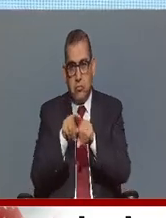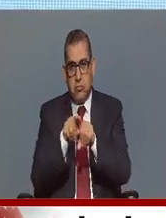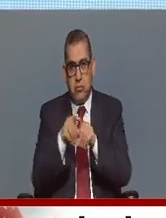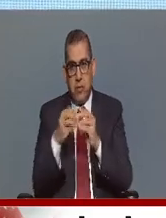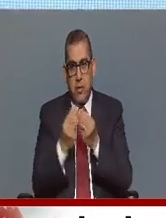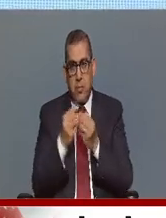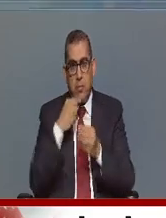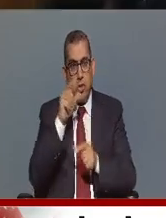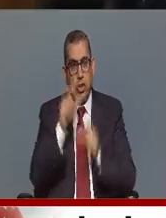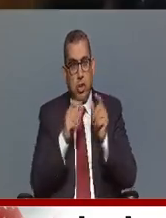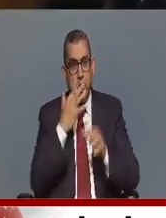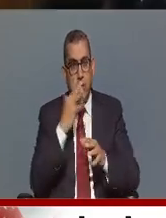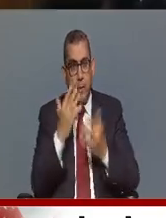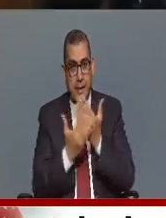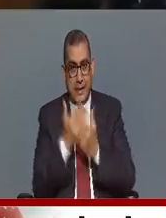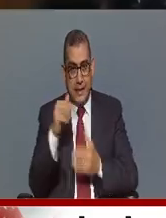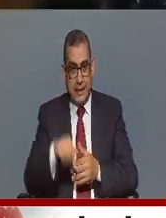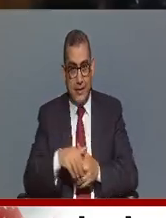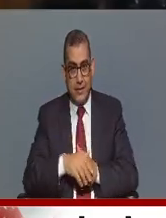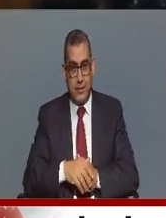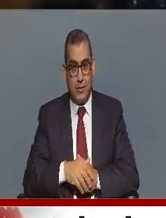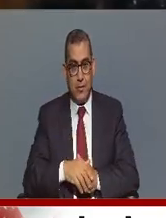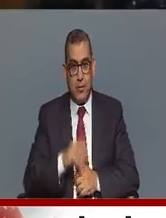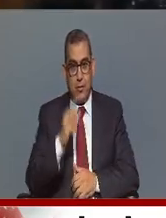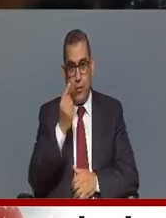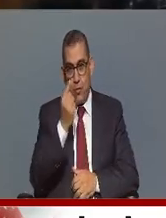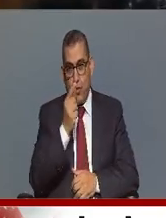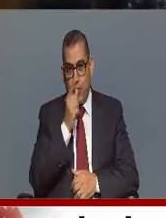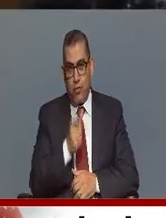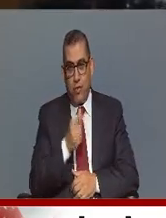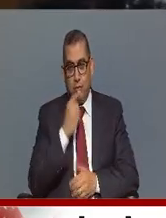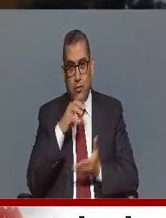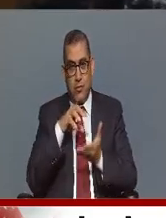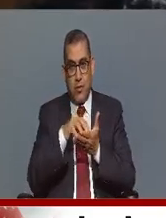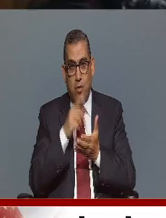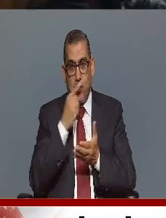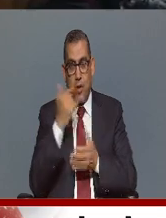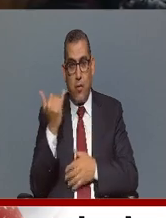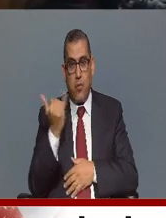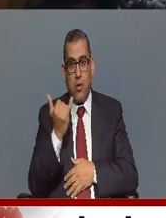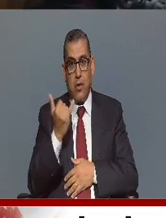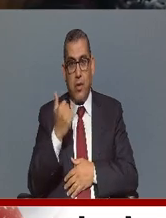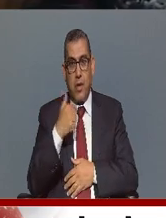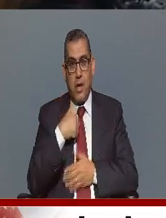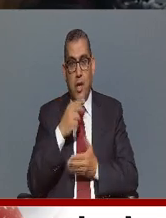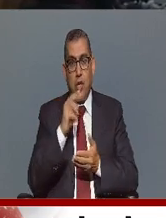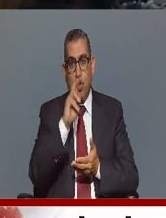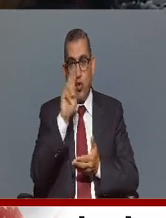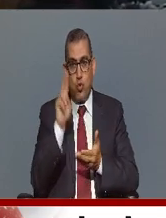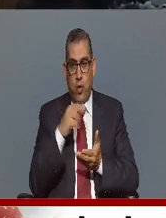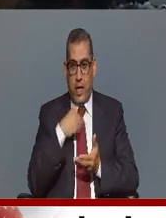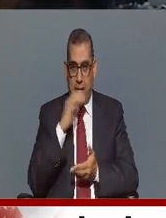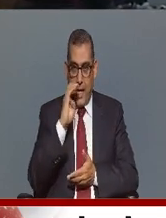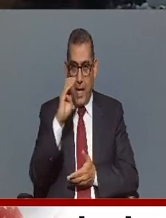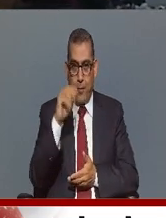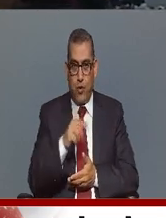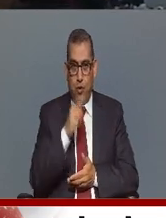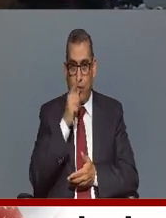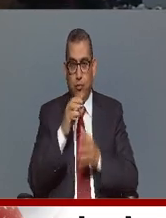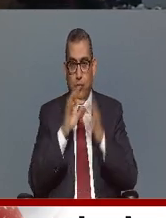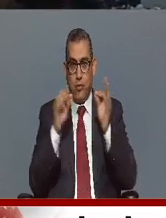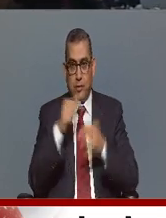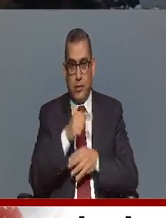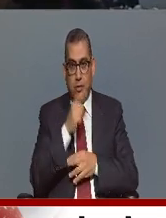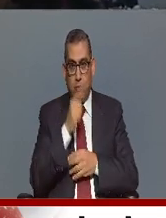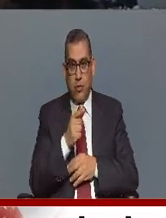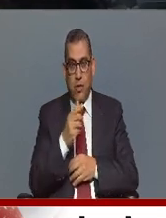الجيل الحالي؟ اسمح لي من خلال البرزنتيشن بتاعتنا ان احنا نجاوب على السؤال ده بعد اذنك